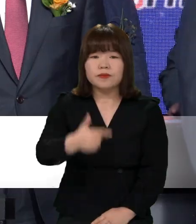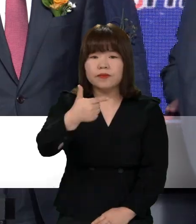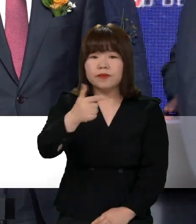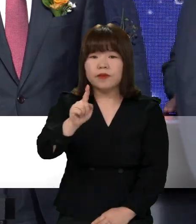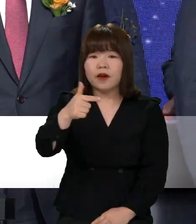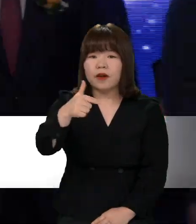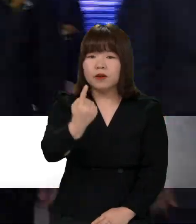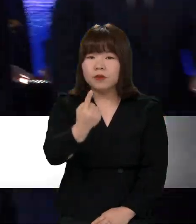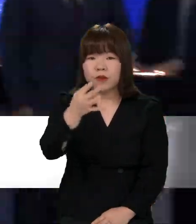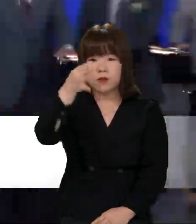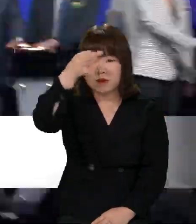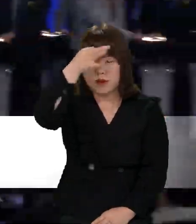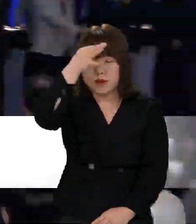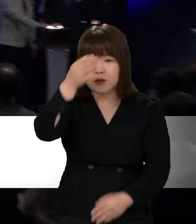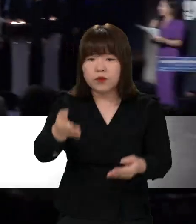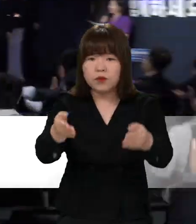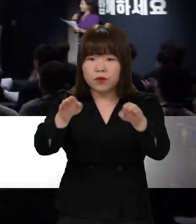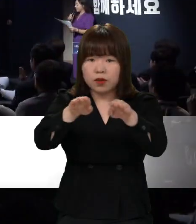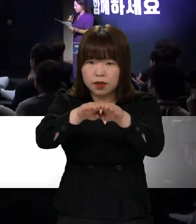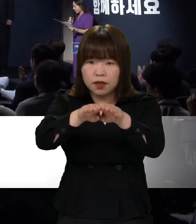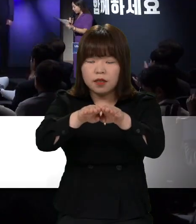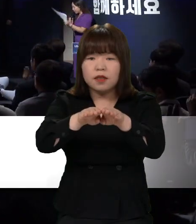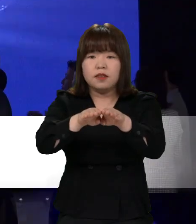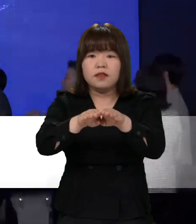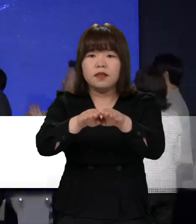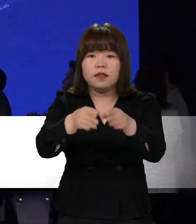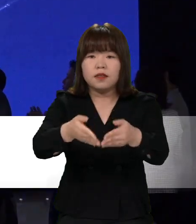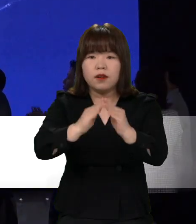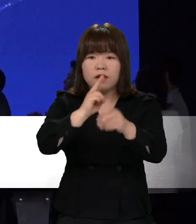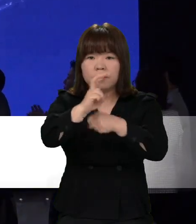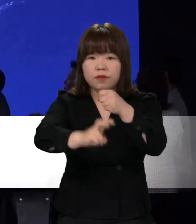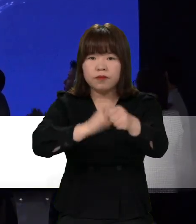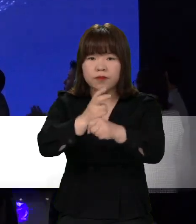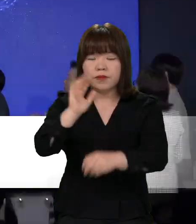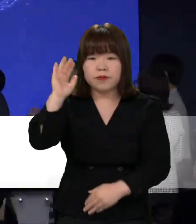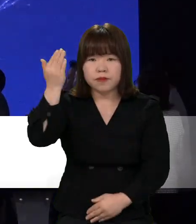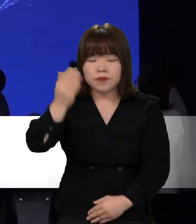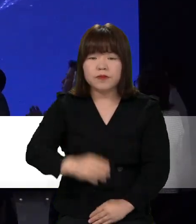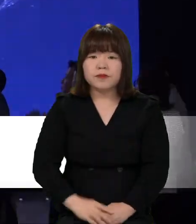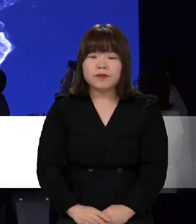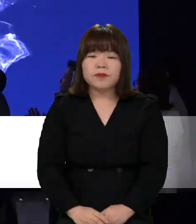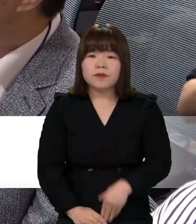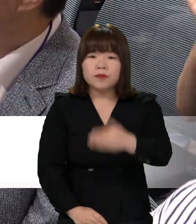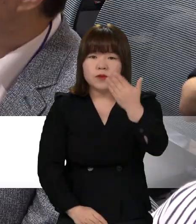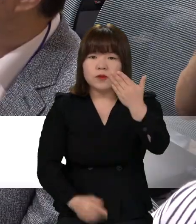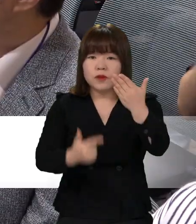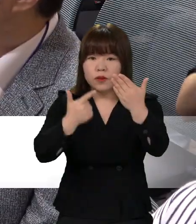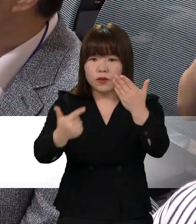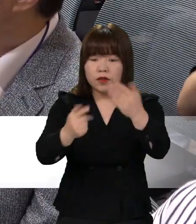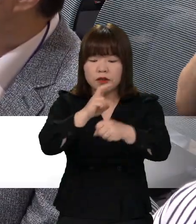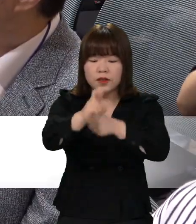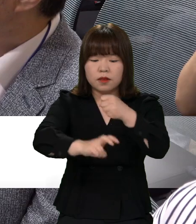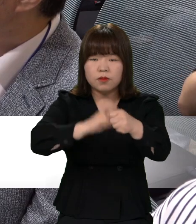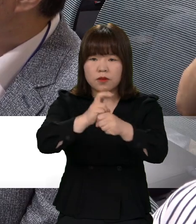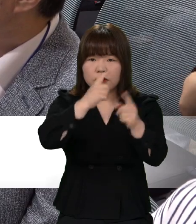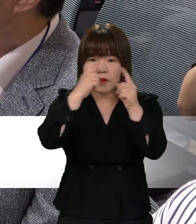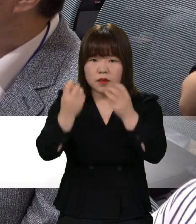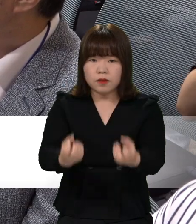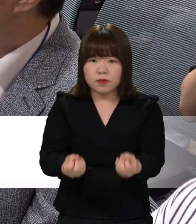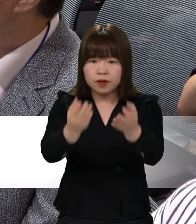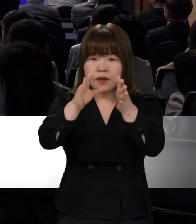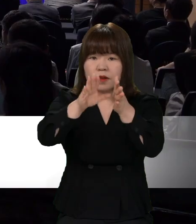예정입니다 나노융합 기술원이 올해 설립 20주년을 맞았습니다 지난 6일 열린 20주년